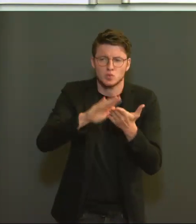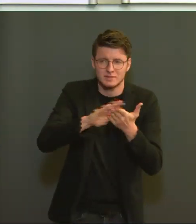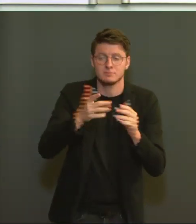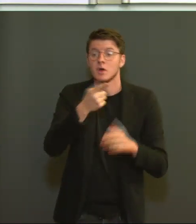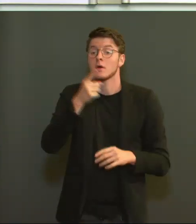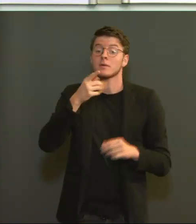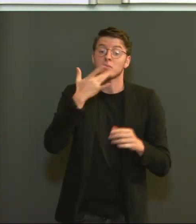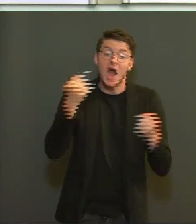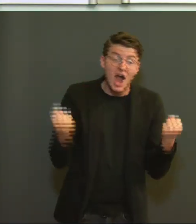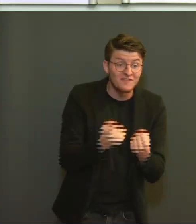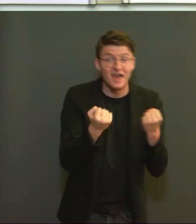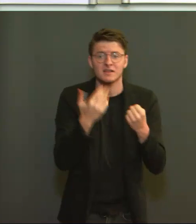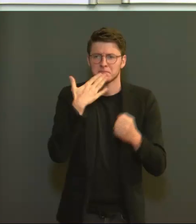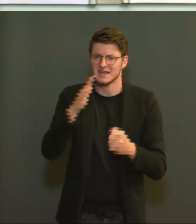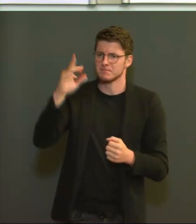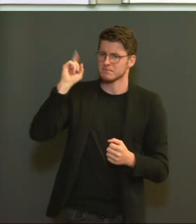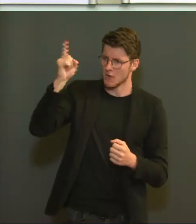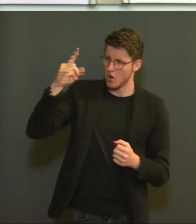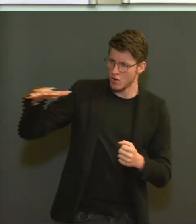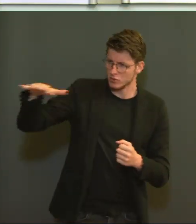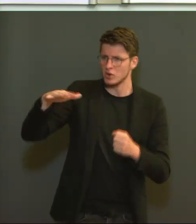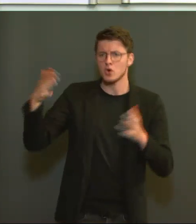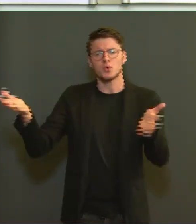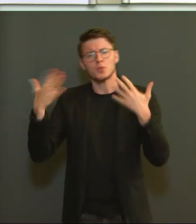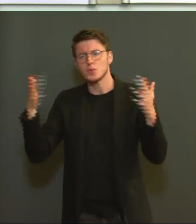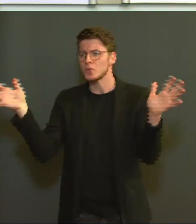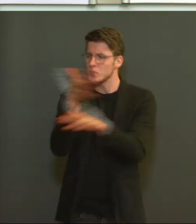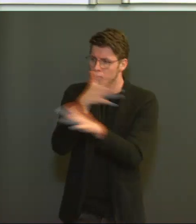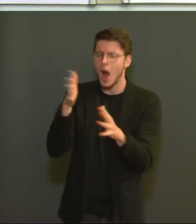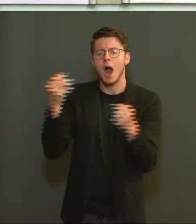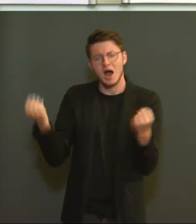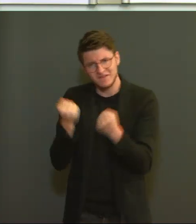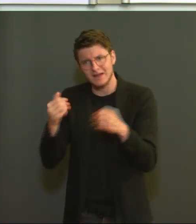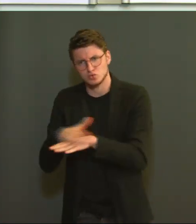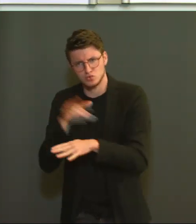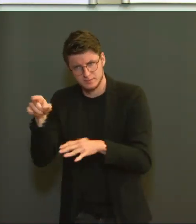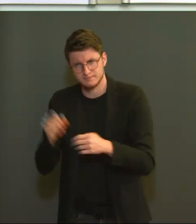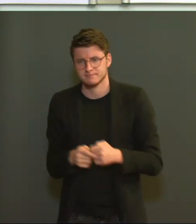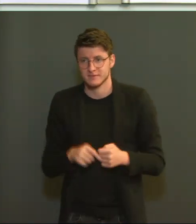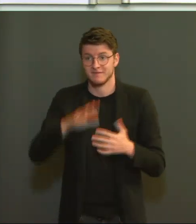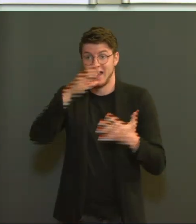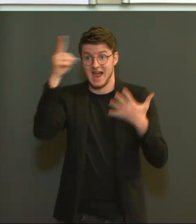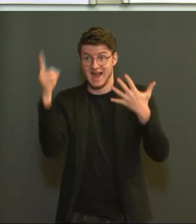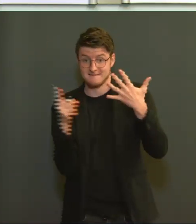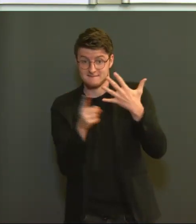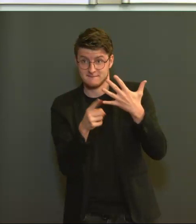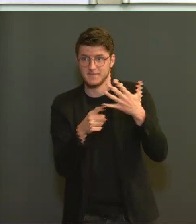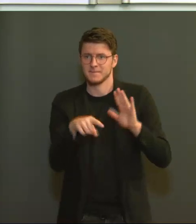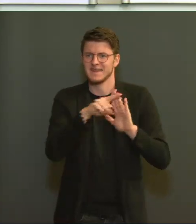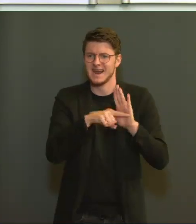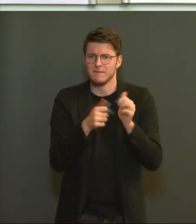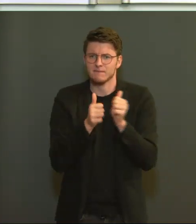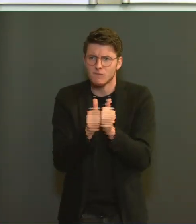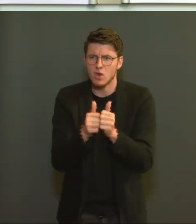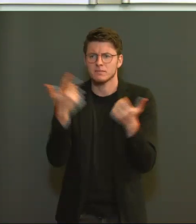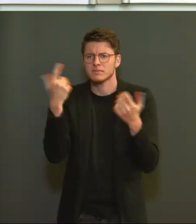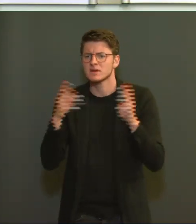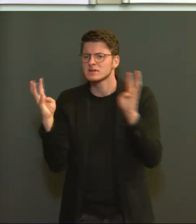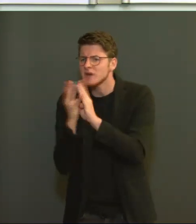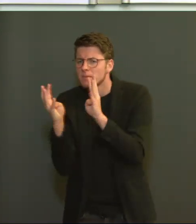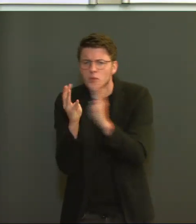geventileerde ruimtes. Ten vijfde, volg de regels over bijeenkomsten. En ten zesde,